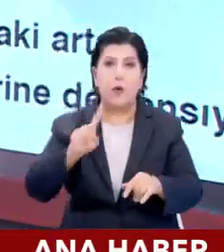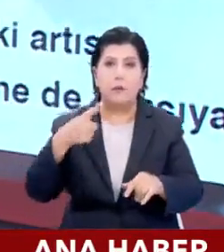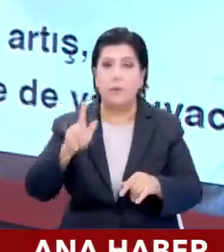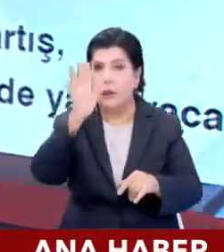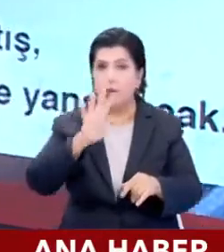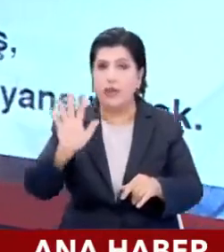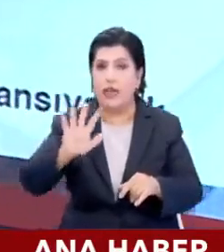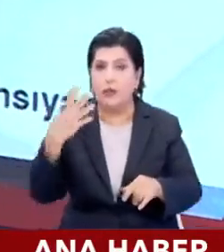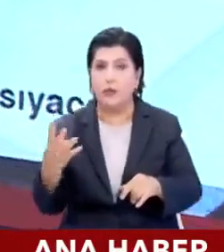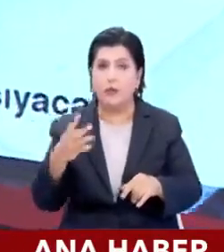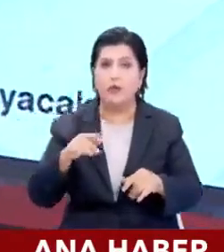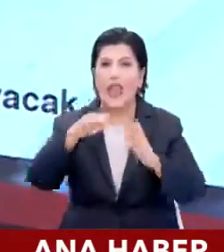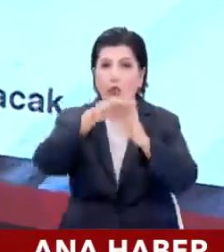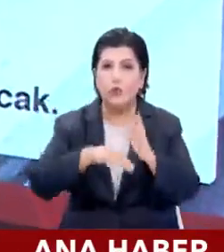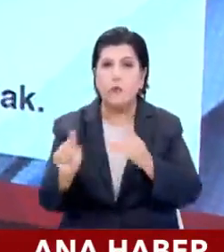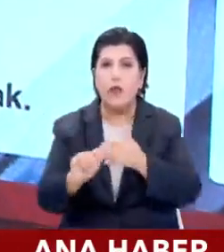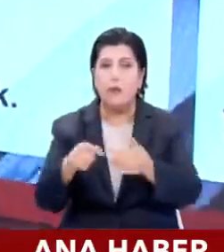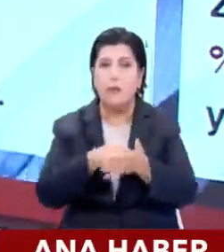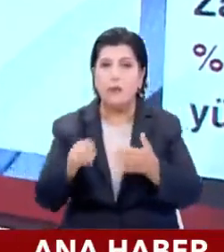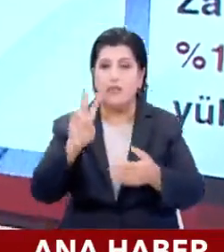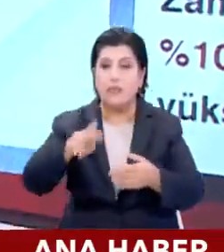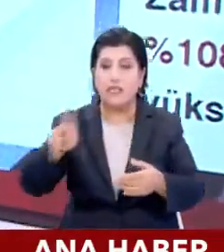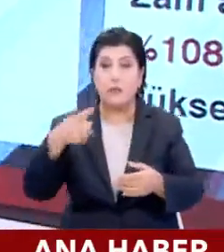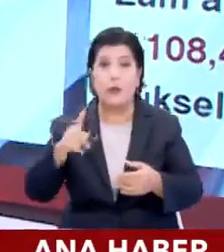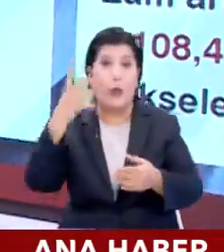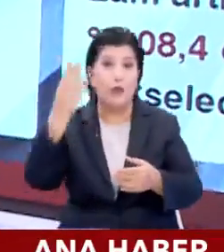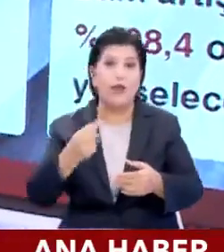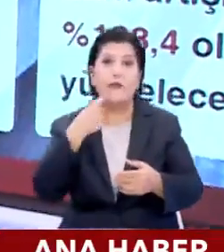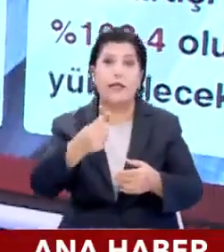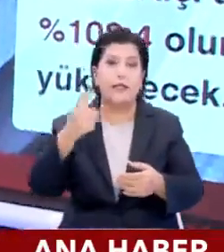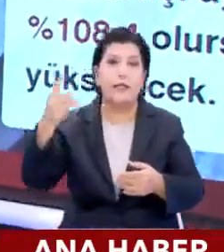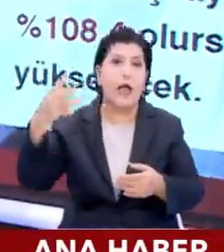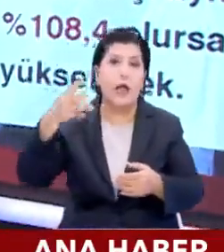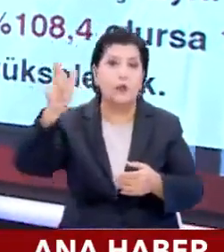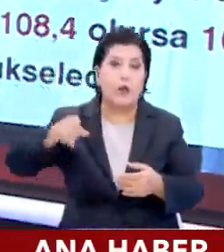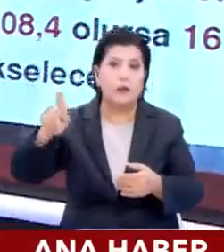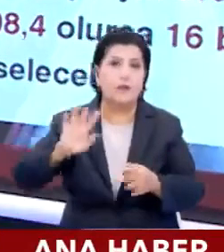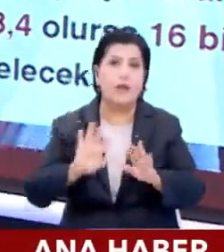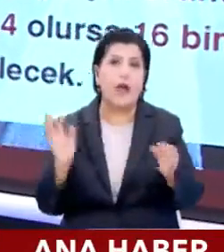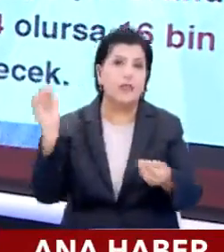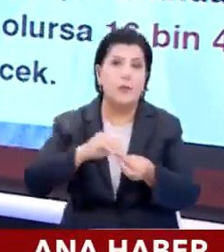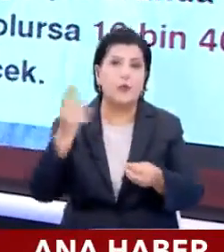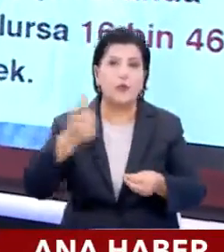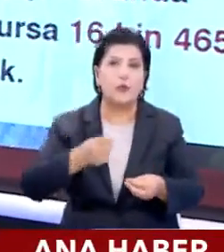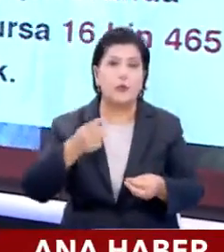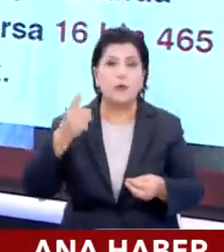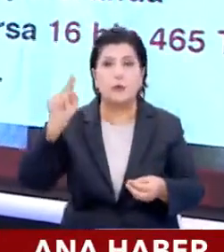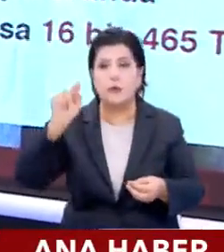554 en düşük memur maaşı 22.000 TL olacak dedi Cumhurbaşkanı Erdoğan artık artış